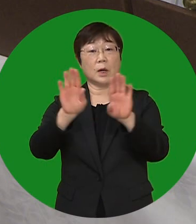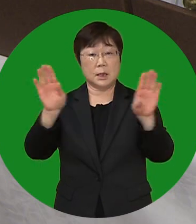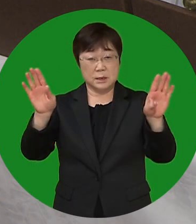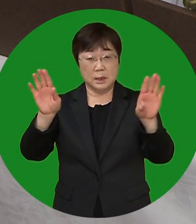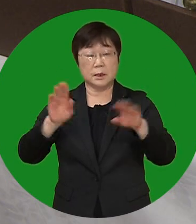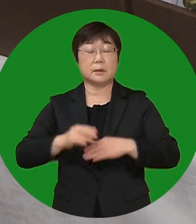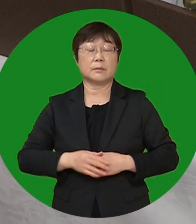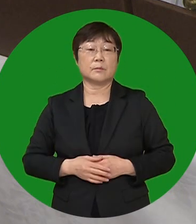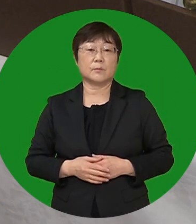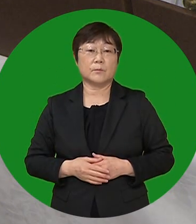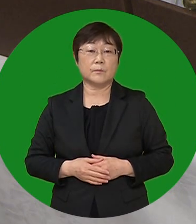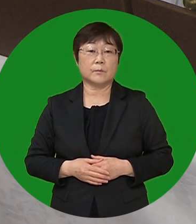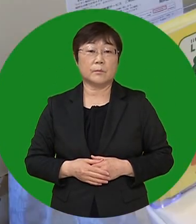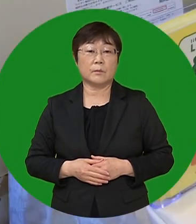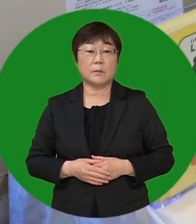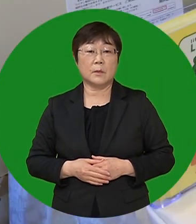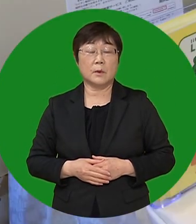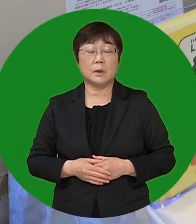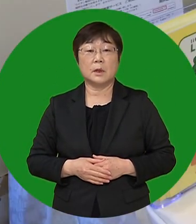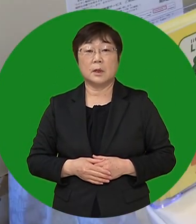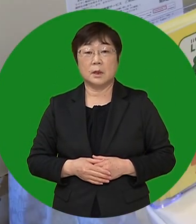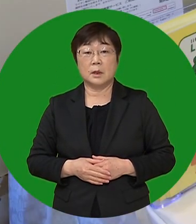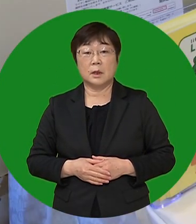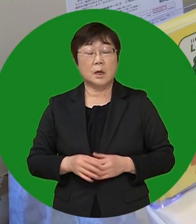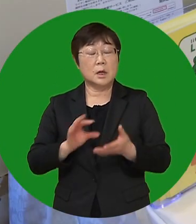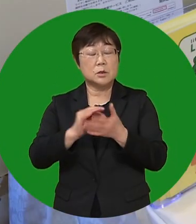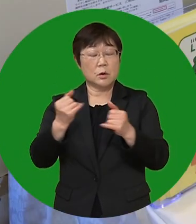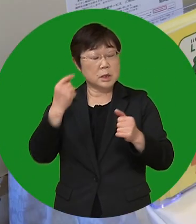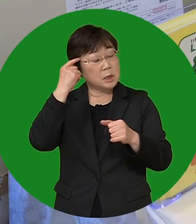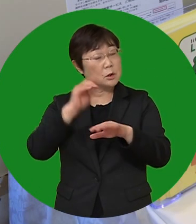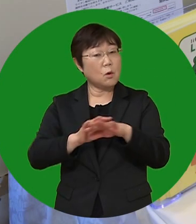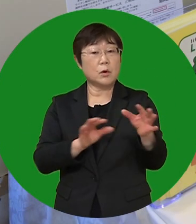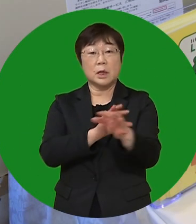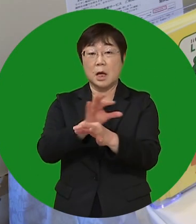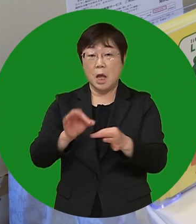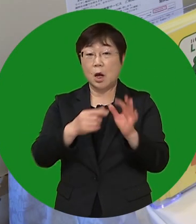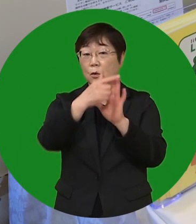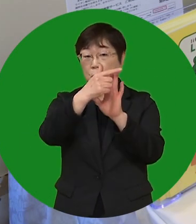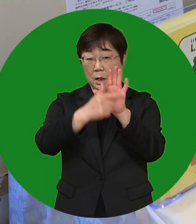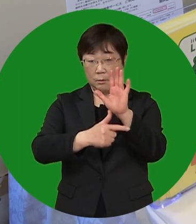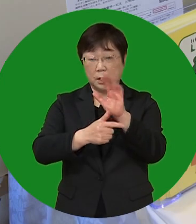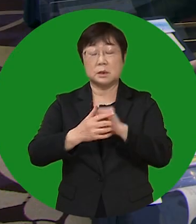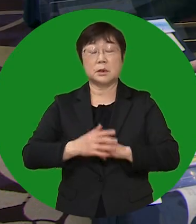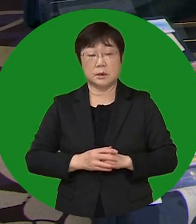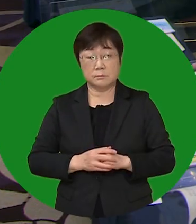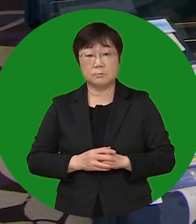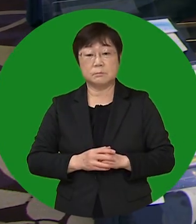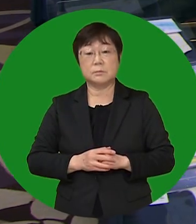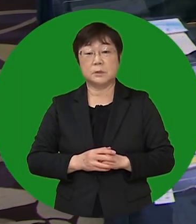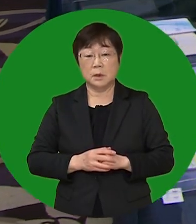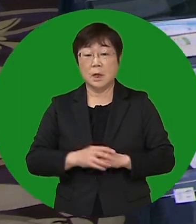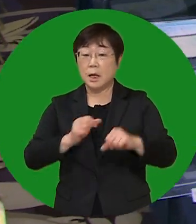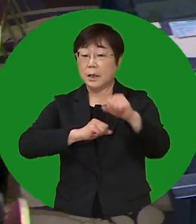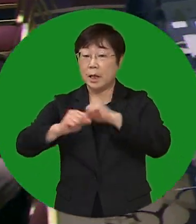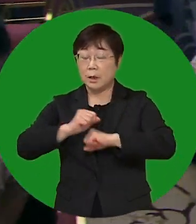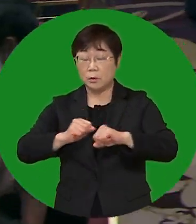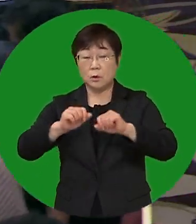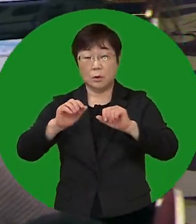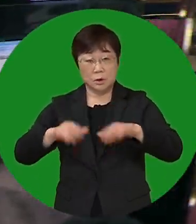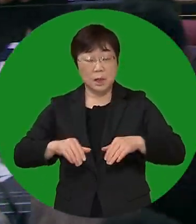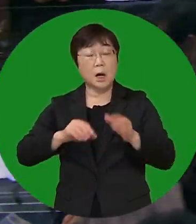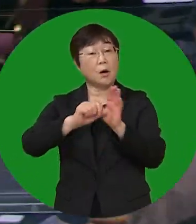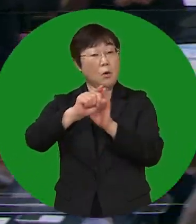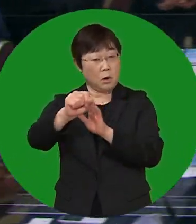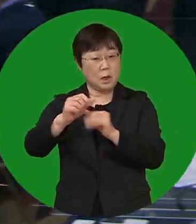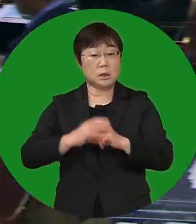開催しましたこの日は消費者志向経営をている勝者施工経営に取り組んだ効果